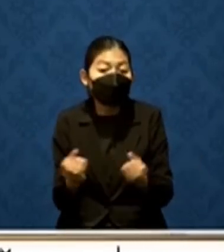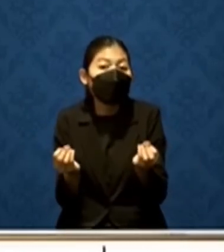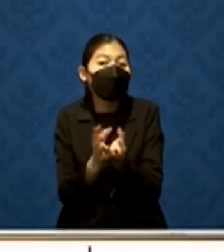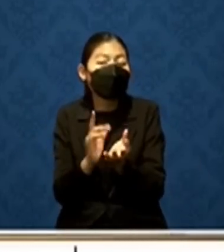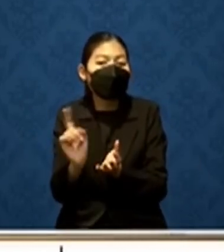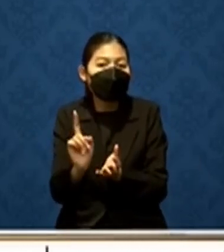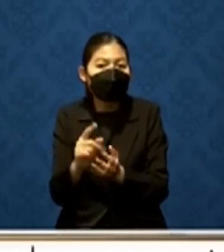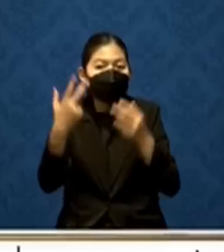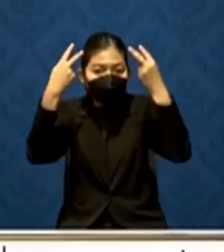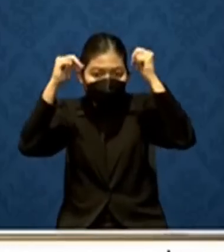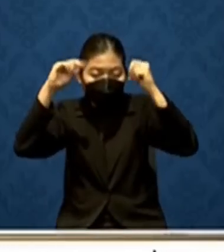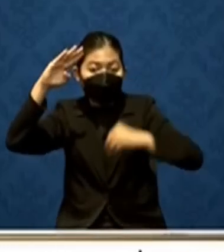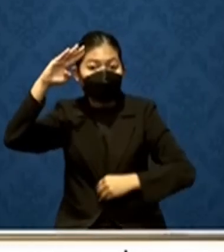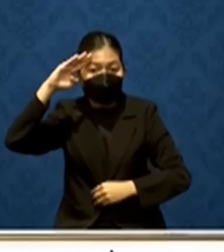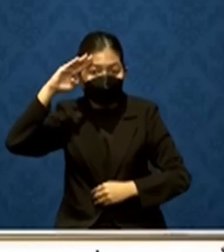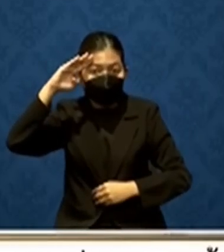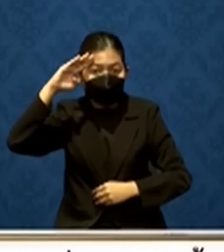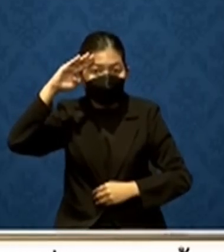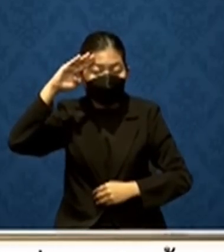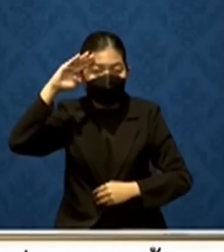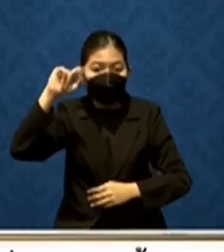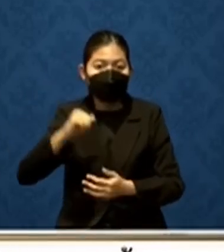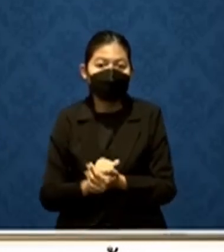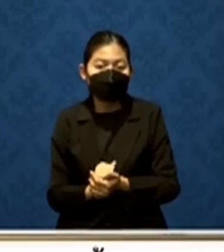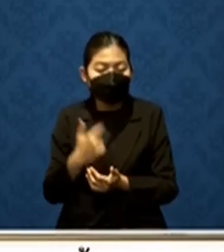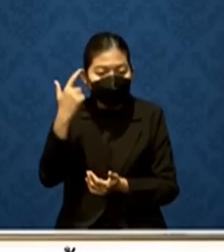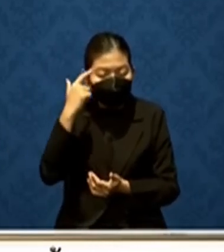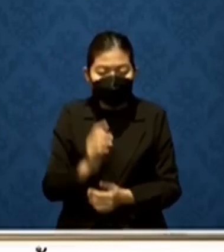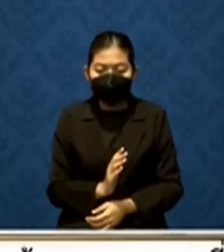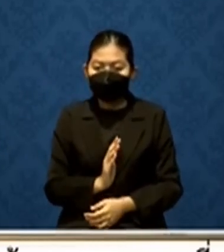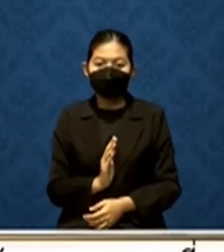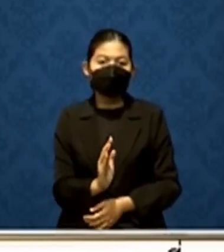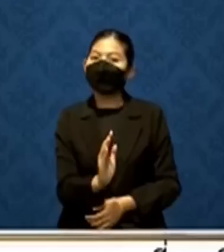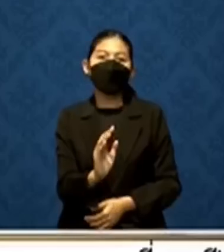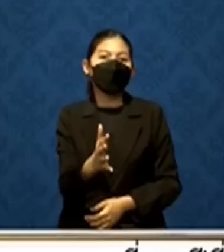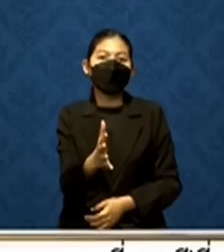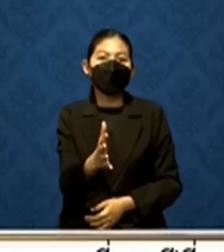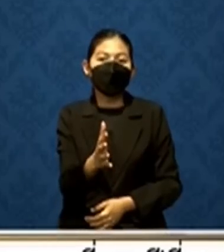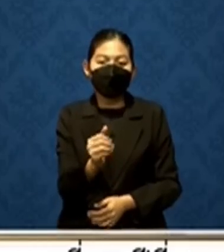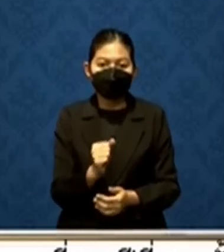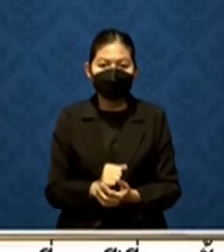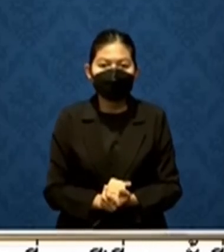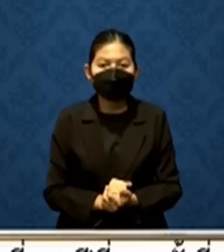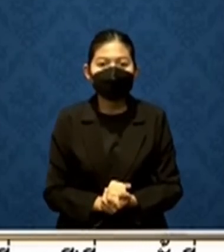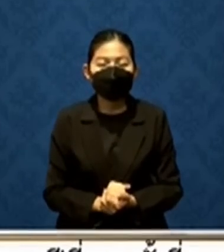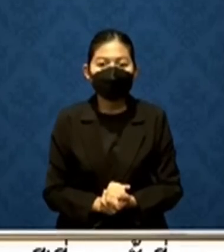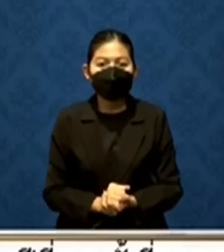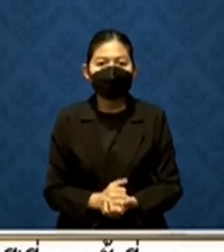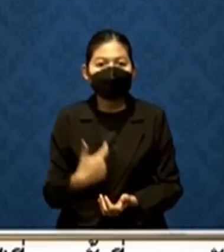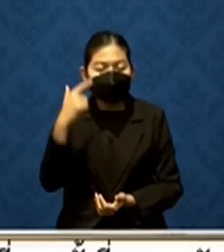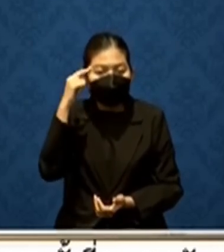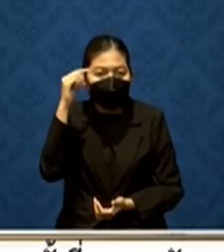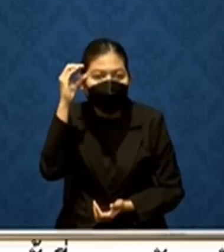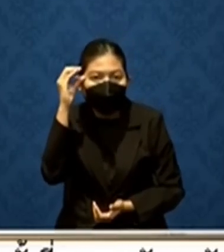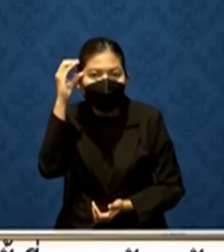การที่พลเอกประยุทธ์จันทร์โอชาไม่มีความซื่อสัตย์สุจริตเป็นที่ประจักษ์ไร้ภูมิ